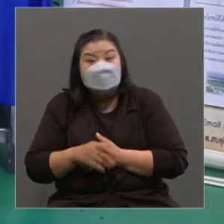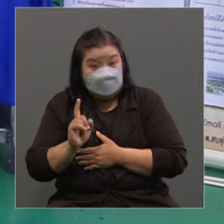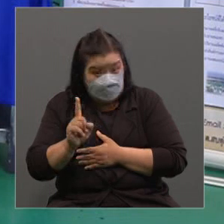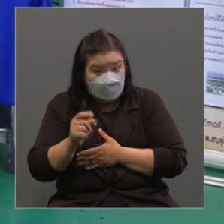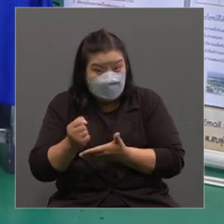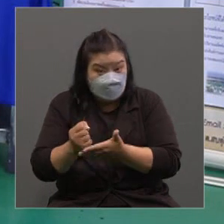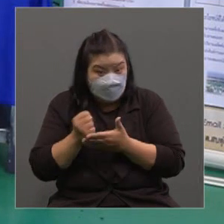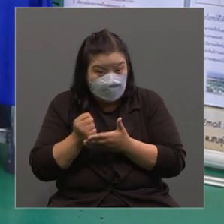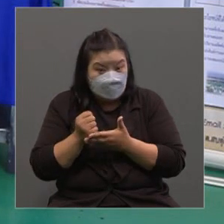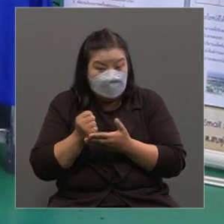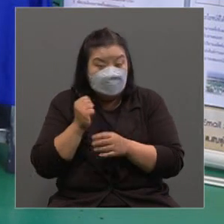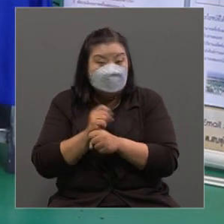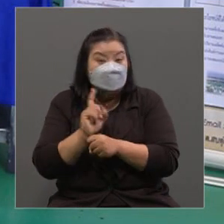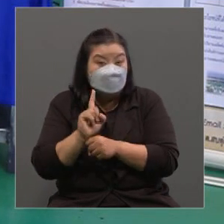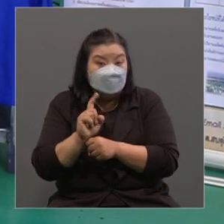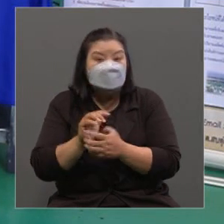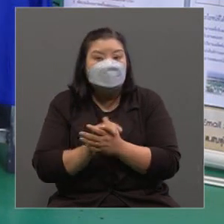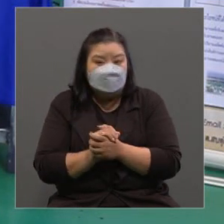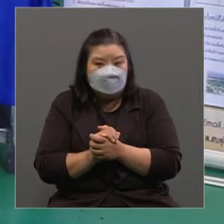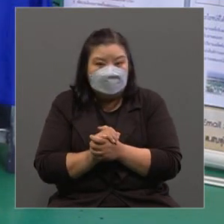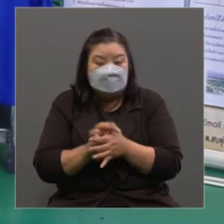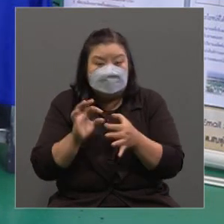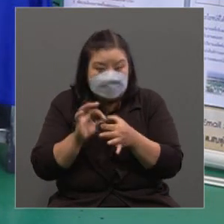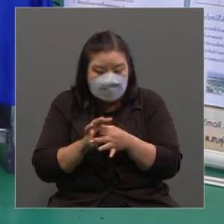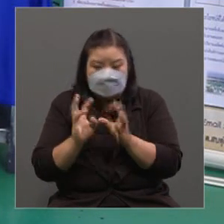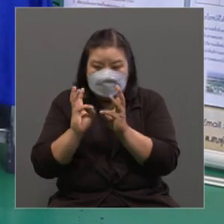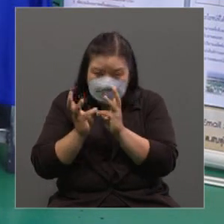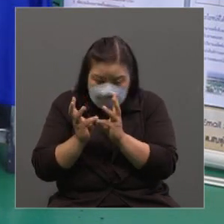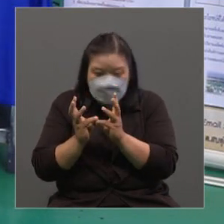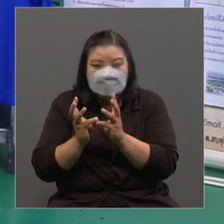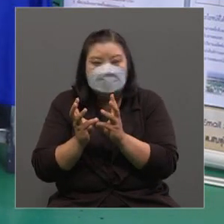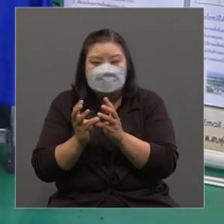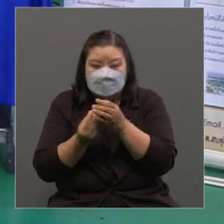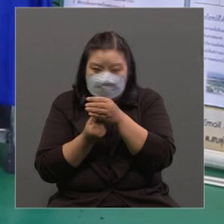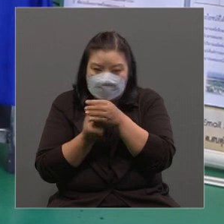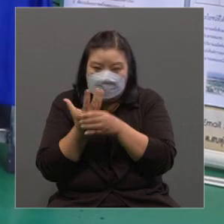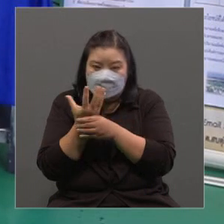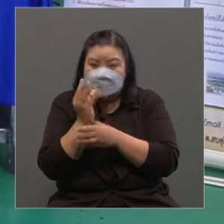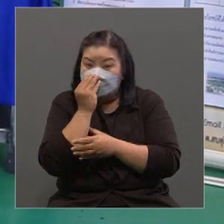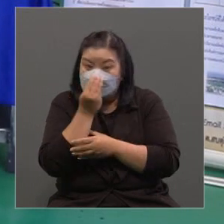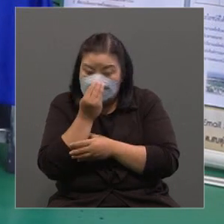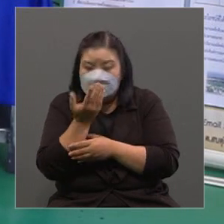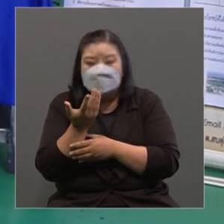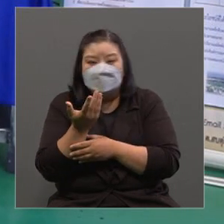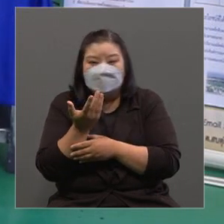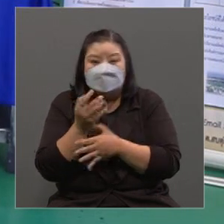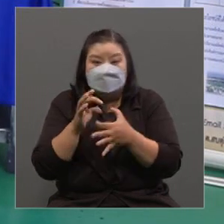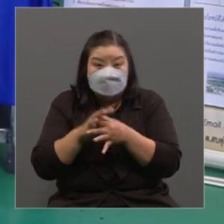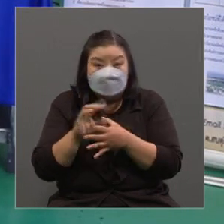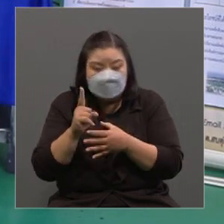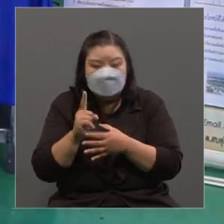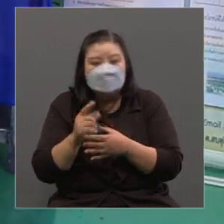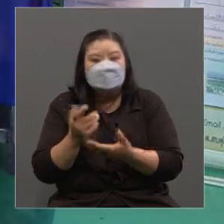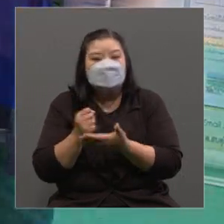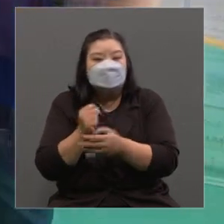ของเขาเรียกว่าปริมาณผลผลิตและก็ความรวดเร็วและก็ตอบโจทย์เรื่องของการขาดแคลนแรงง